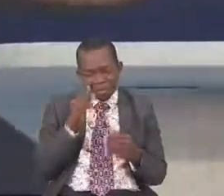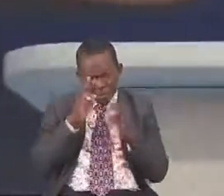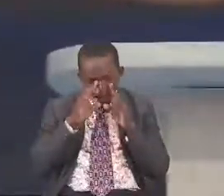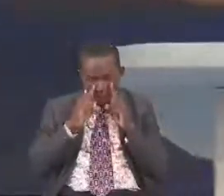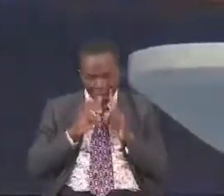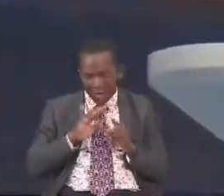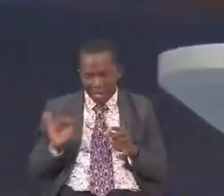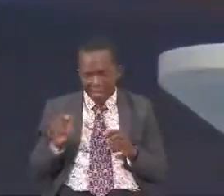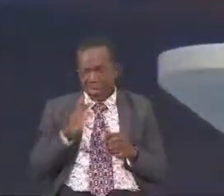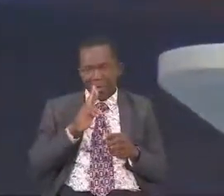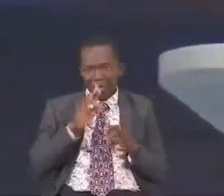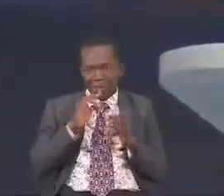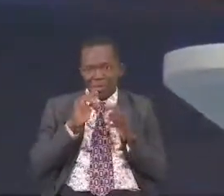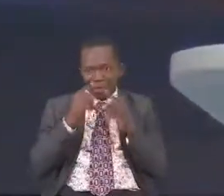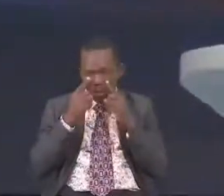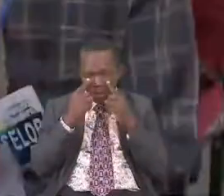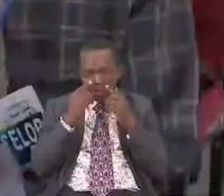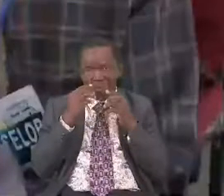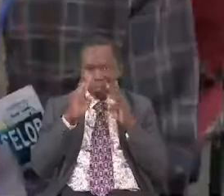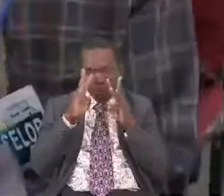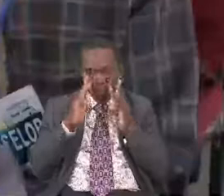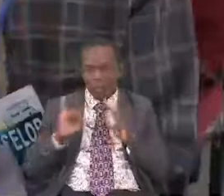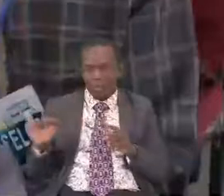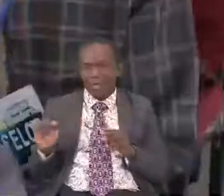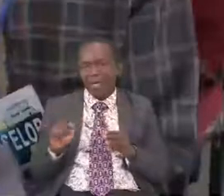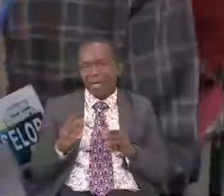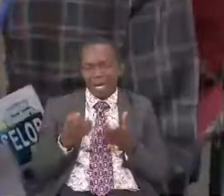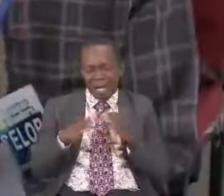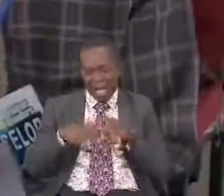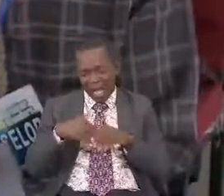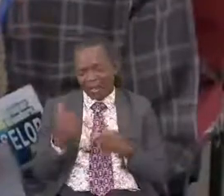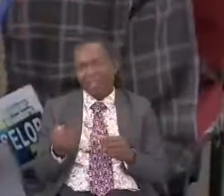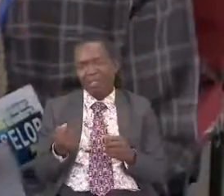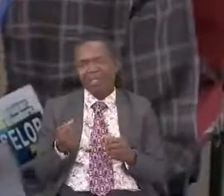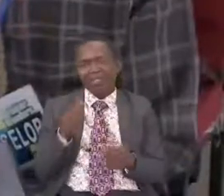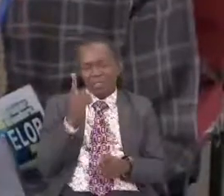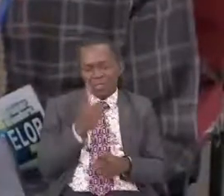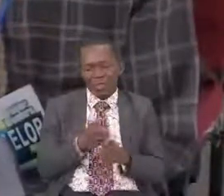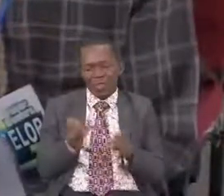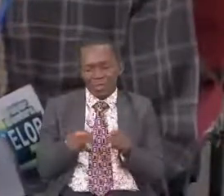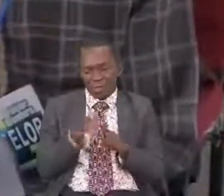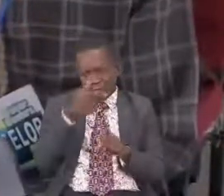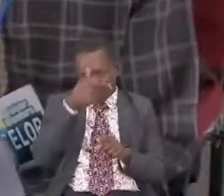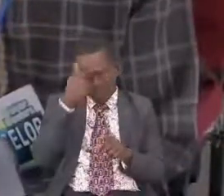train de crier à haute voix. Tu ne fais rien parce que tu as la foi qui chante. Voyez